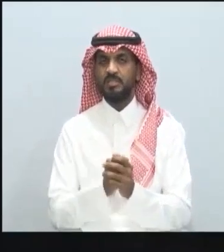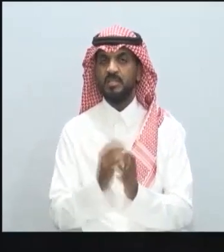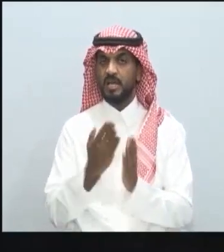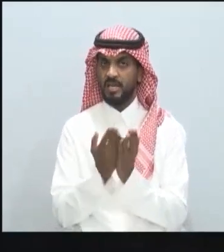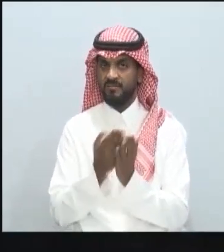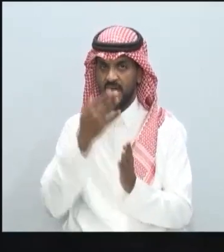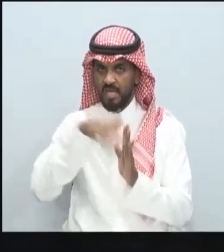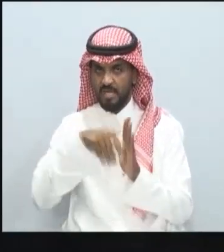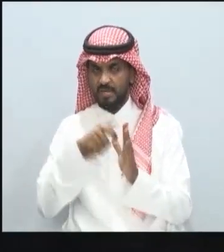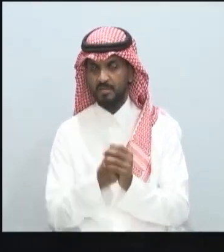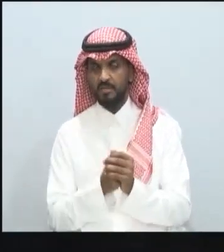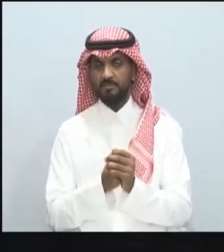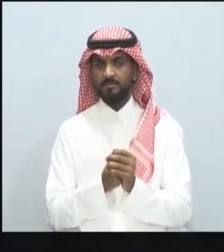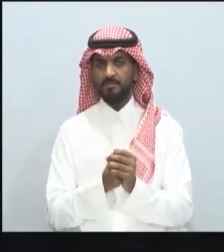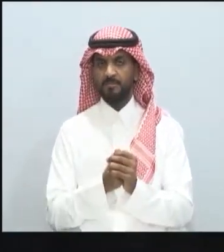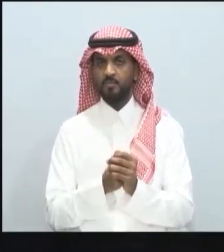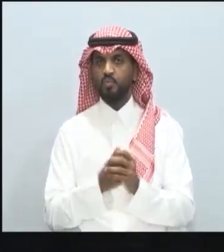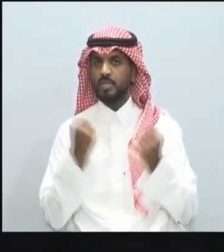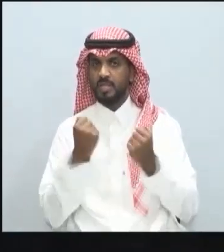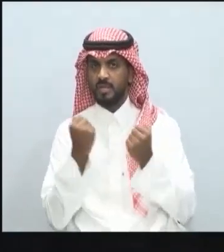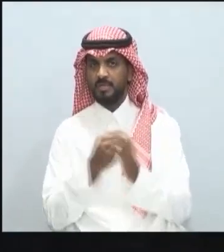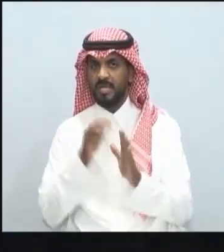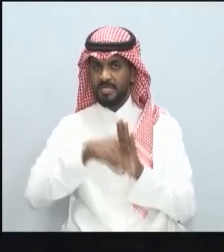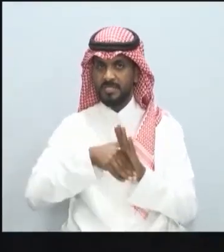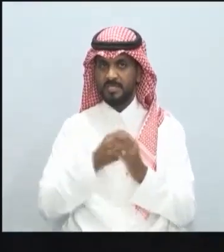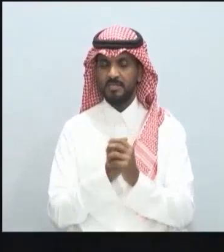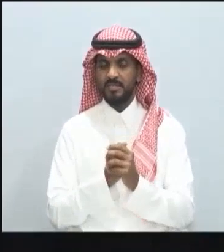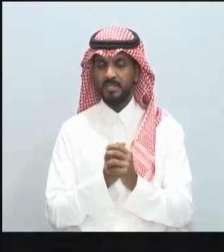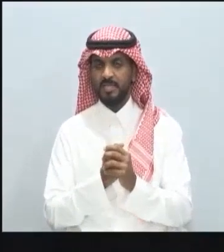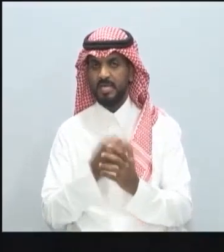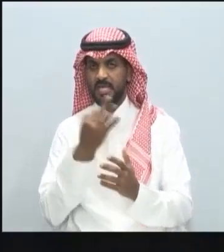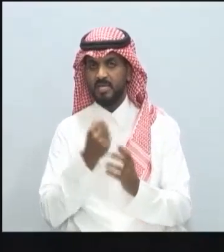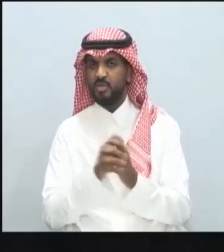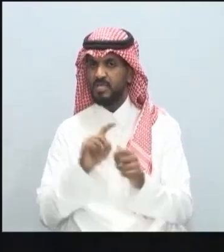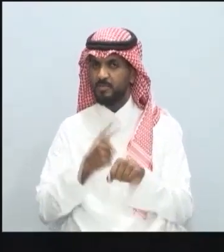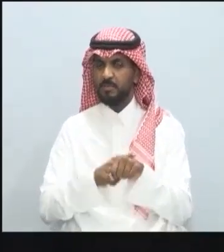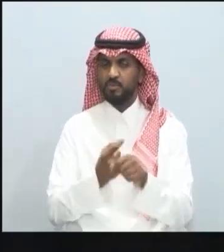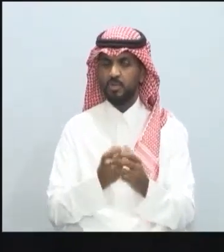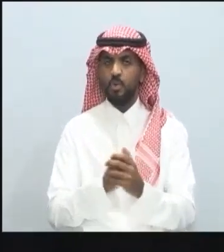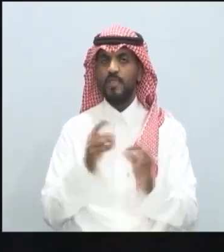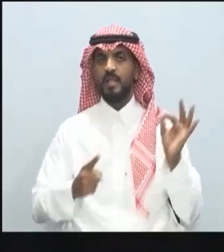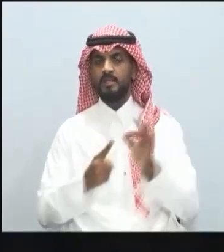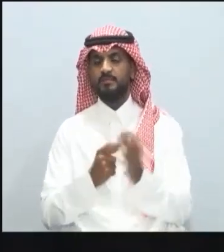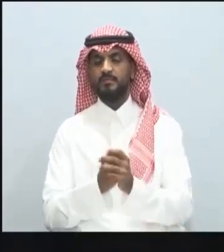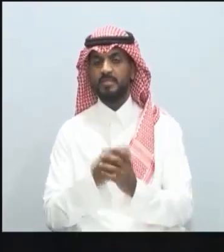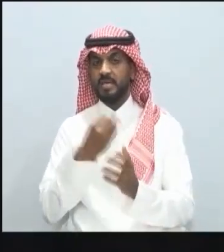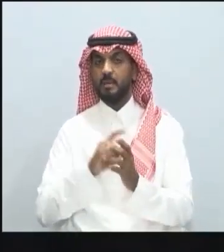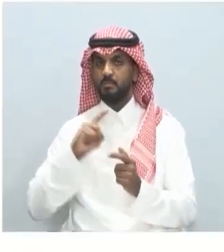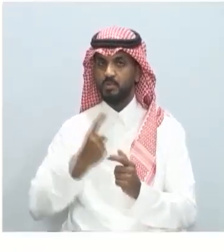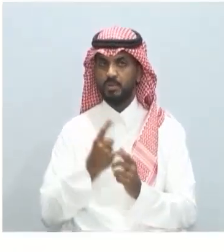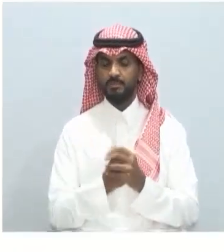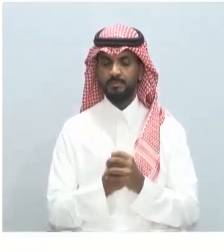القرائيه وايضا تدربنا على نص قرائي يحسب مدى السرعه وهذا هو الهدف ان تقرا قراءه